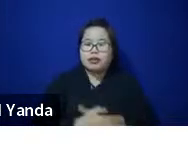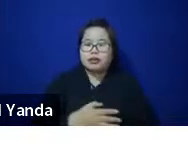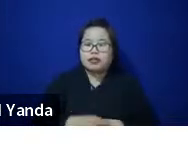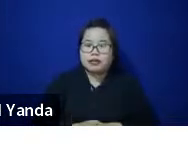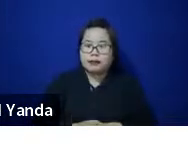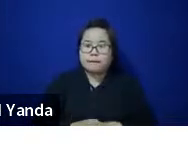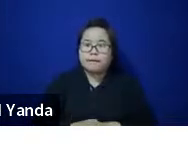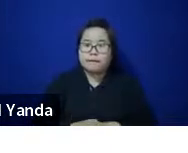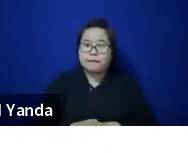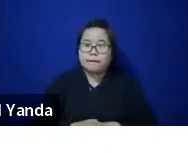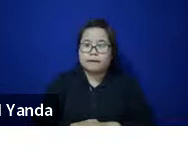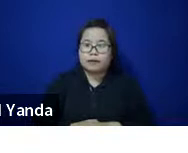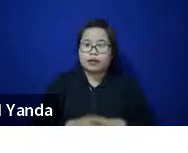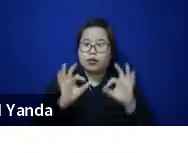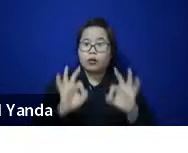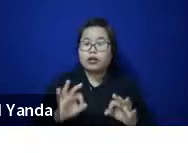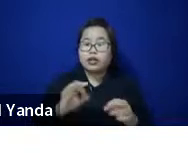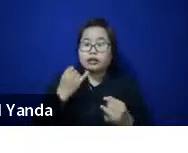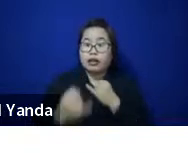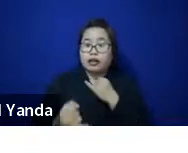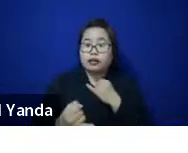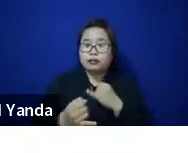disabilitas. Nah, yang terakhir,